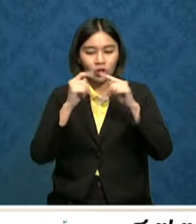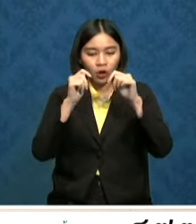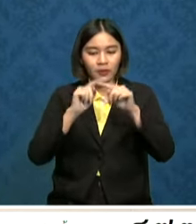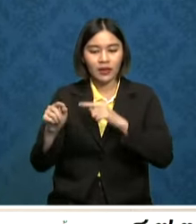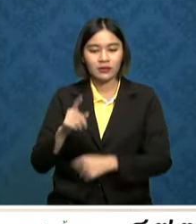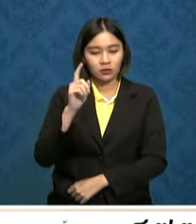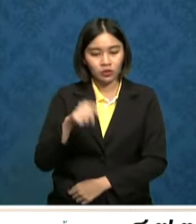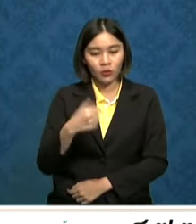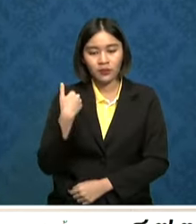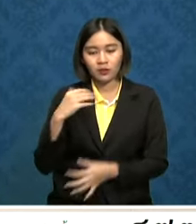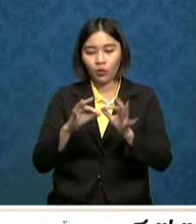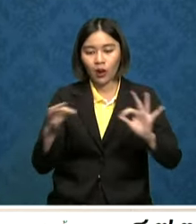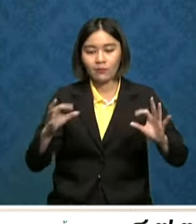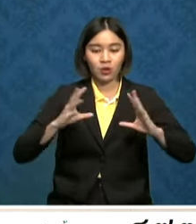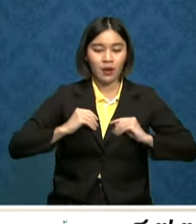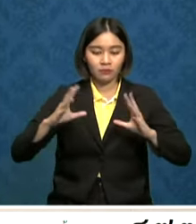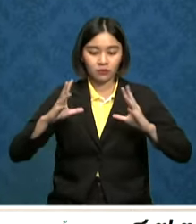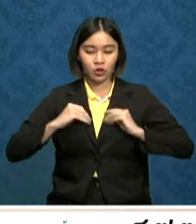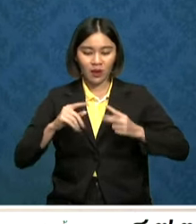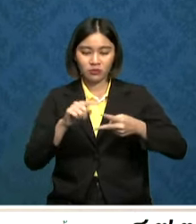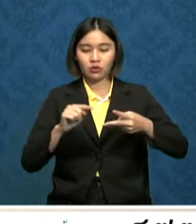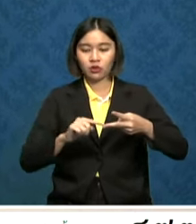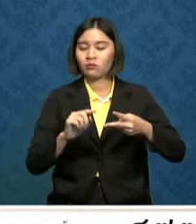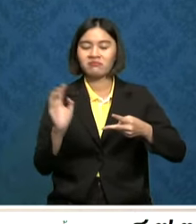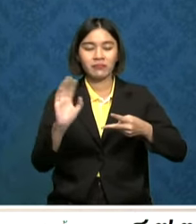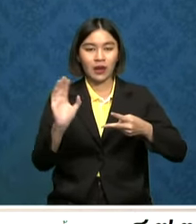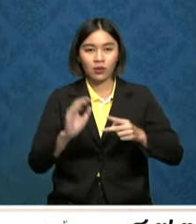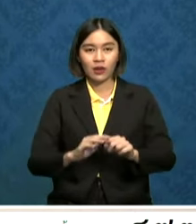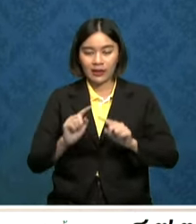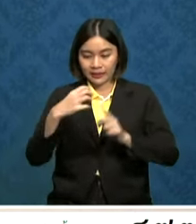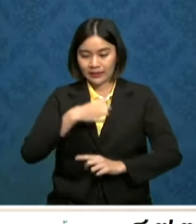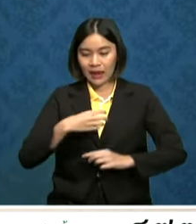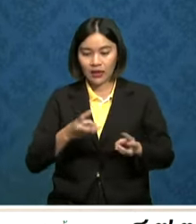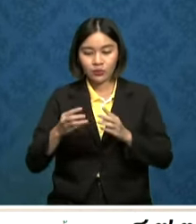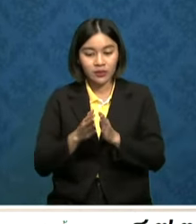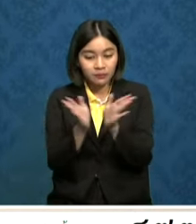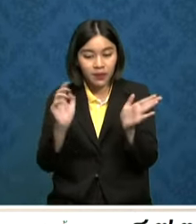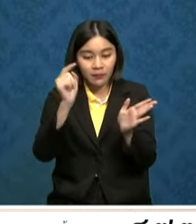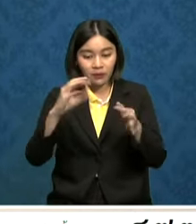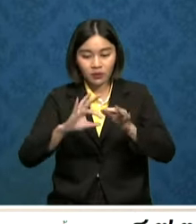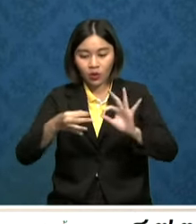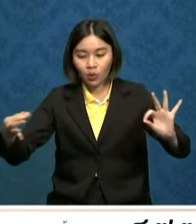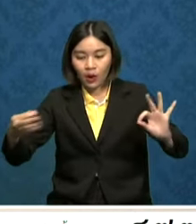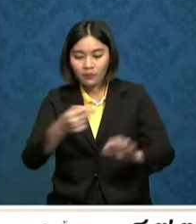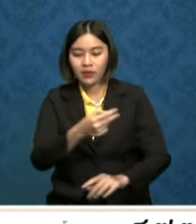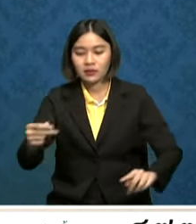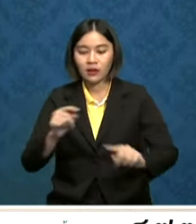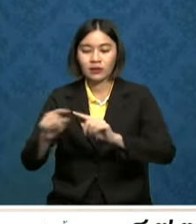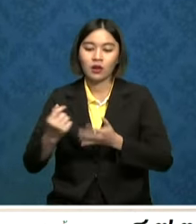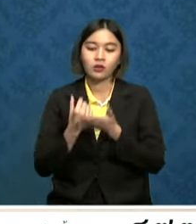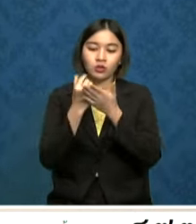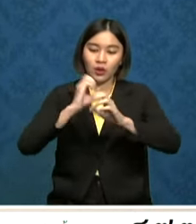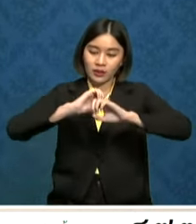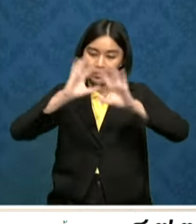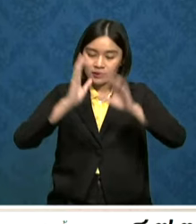จำเป็นจะต้องใช้ข้อความว่าเห็นชอบหรือไม่เห็นชอบเท่านั้นนะครับแต่ว่าอยากจะเปิดช่องให้สามารถใช้ข้อความอื่นที่อาจจะก่อให้เกิดความชัดเจนและ